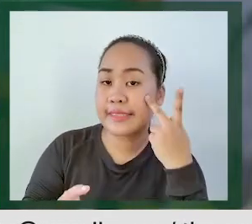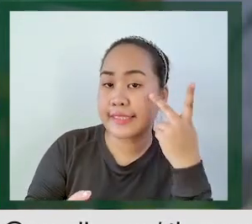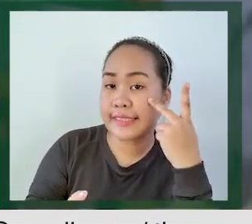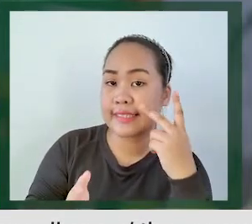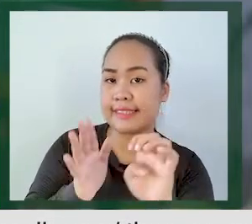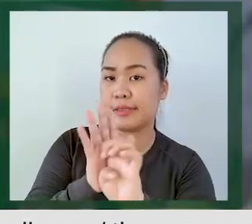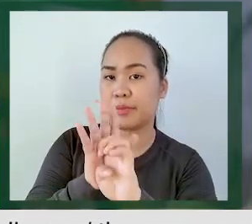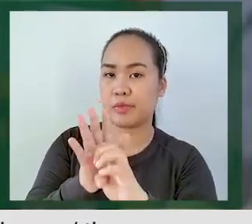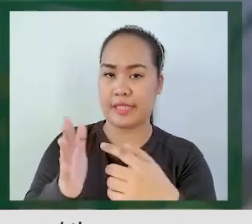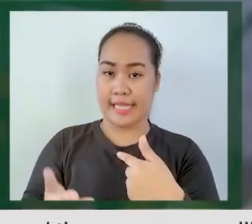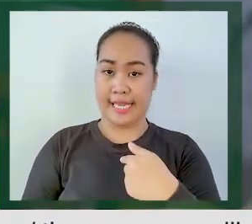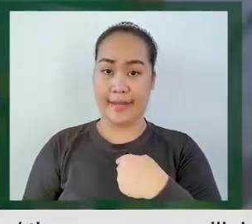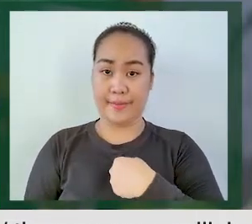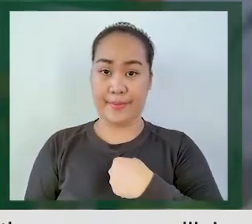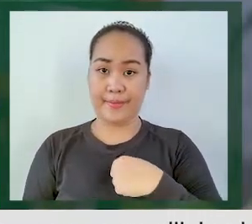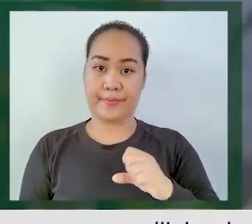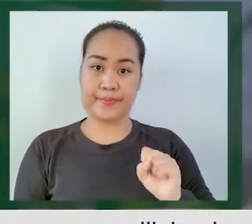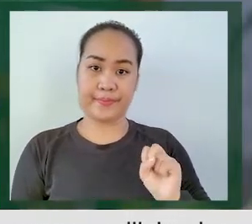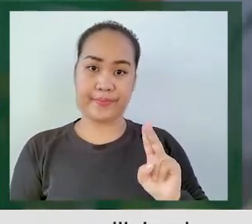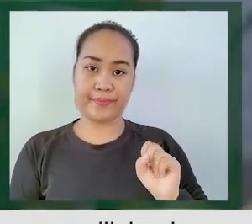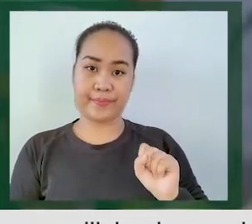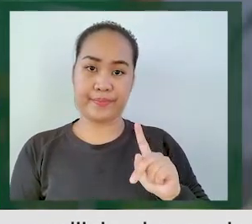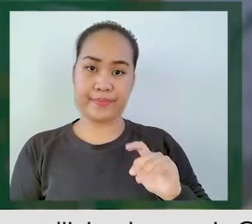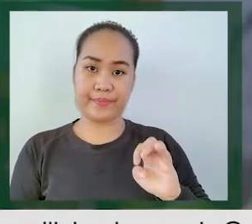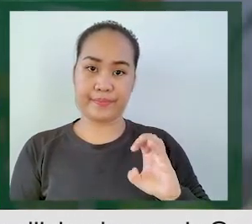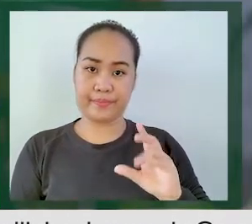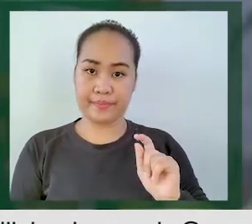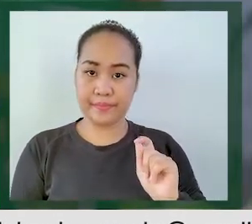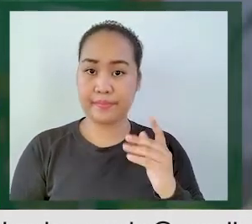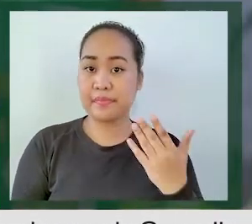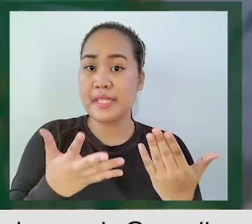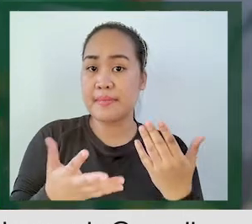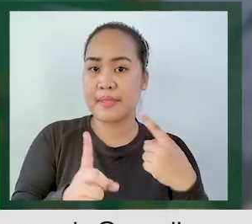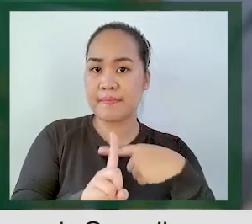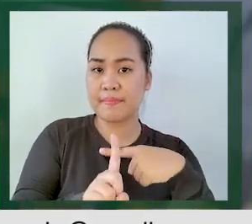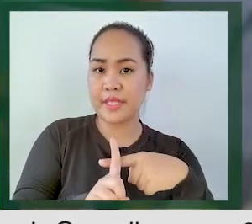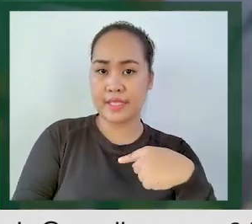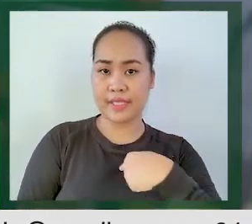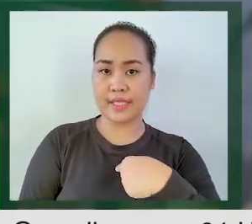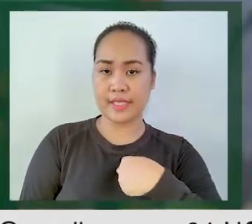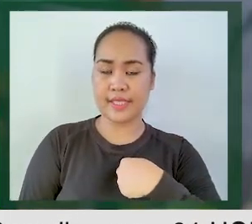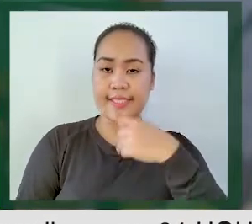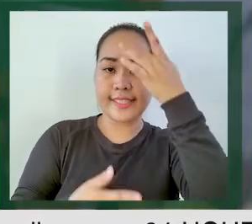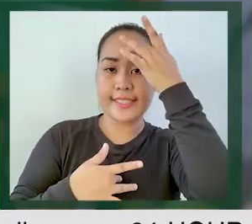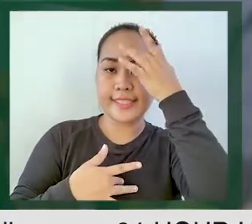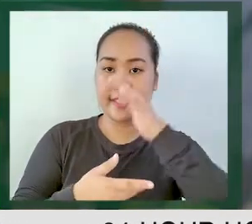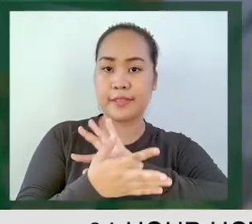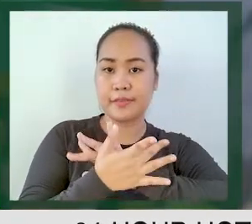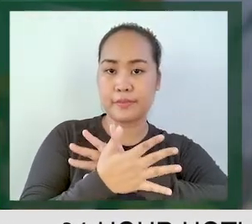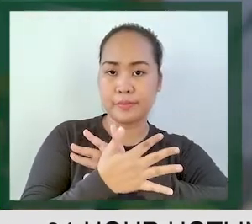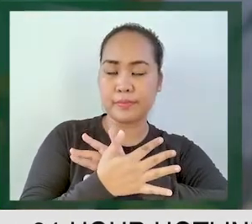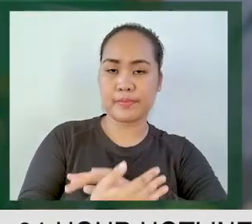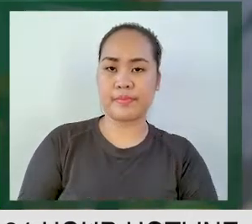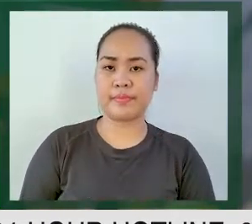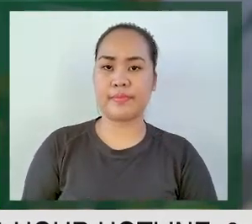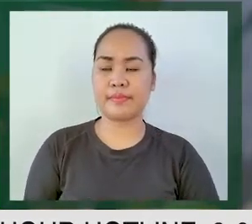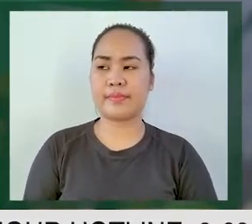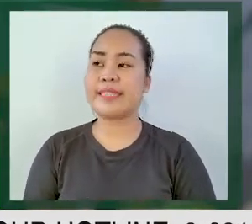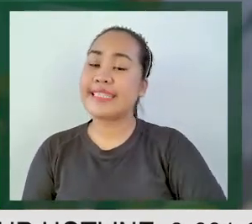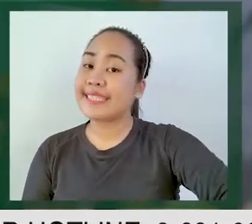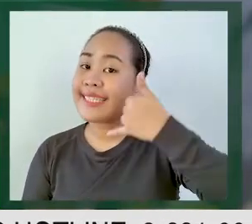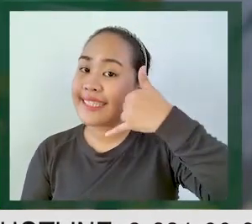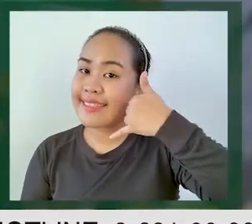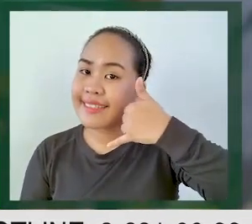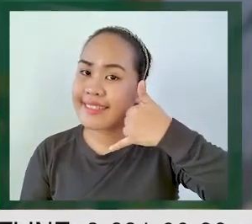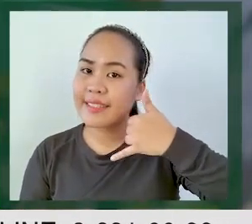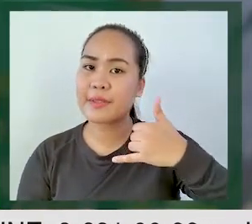positive, ang contact tracing yan, tatawag sa akin ng contact tracer at sasabihin, okay, Mr. Lising, saan ho kayo nagpunta nung